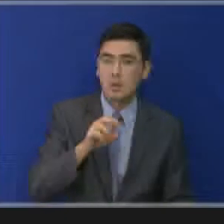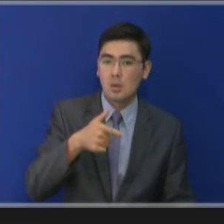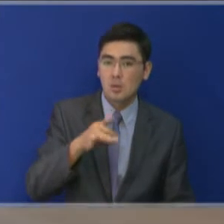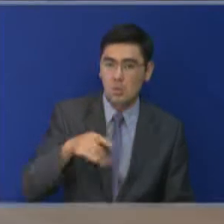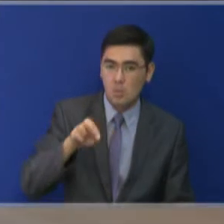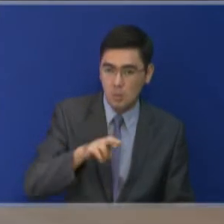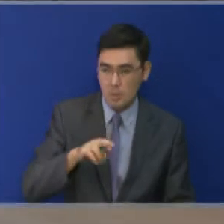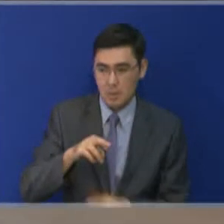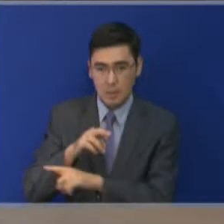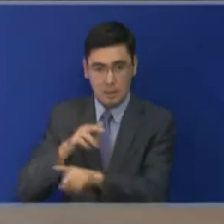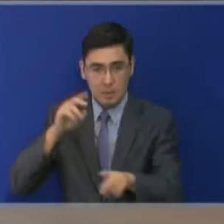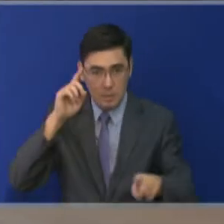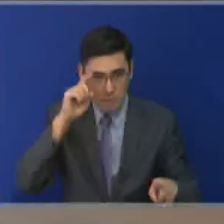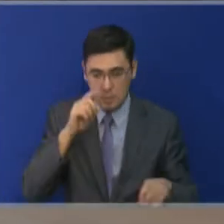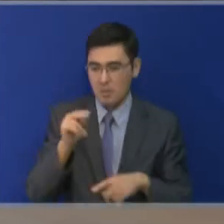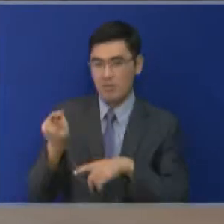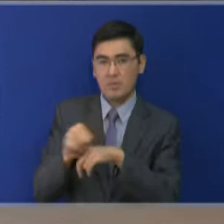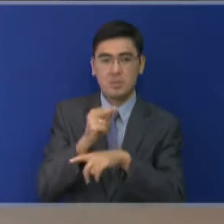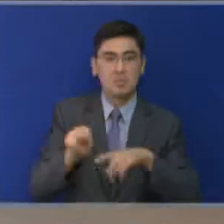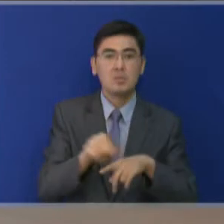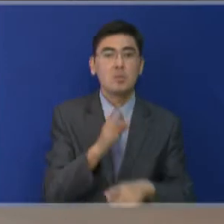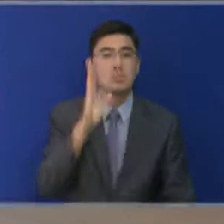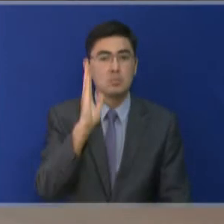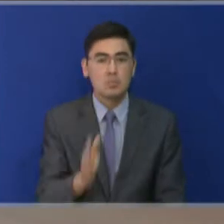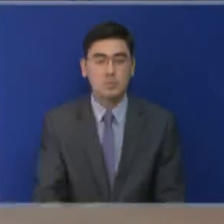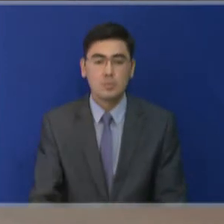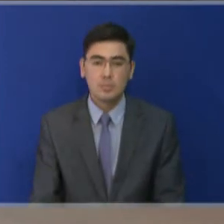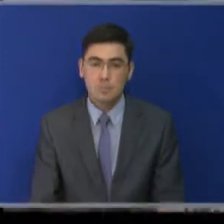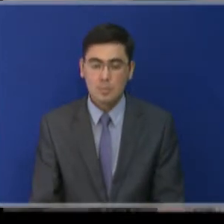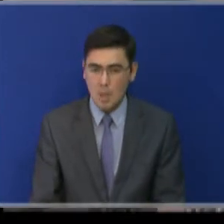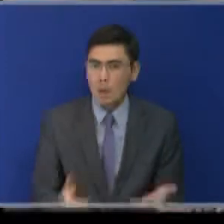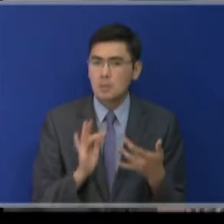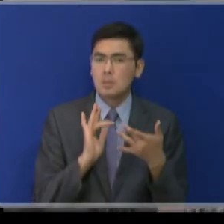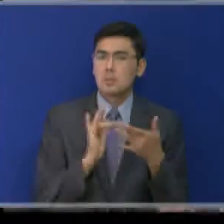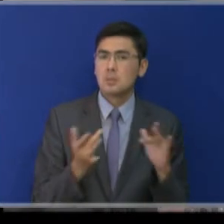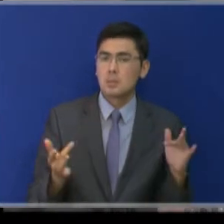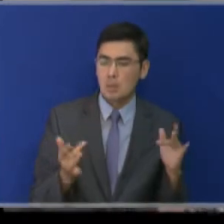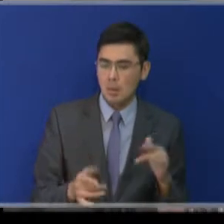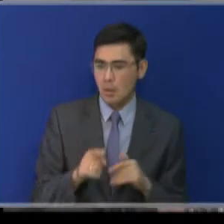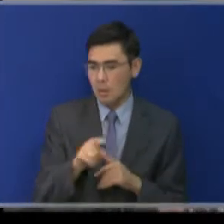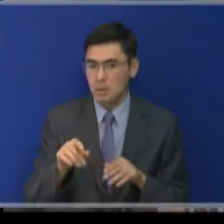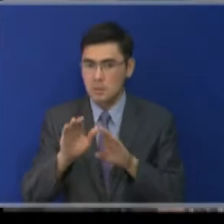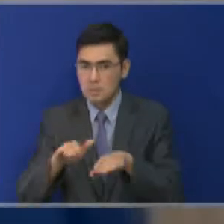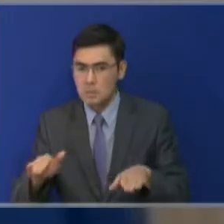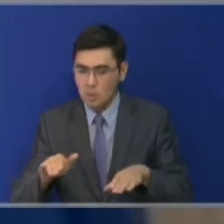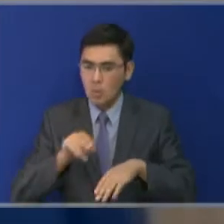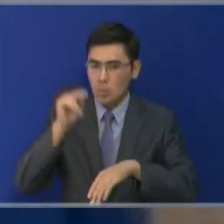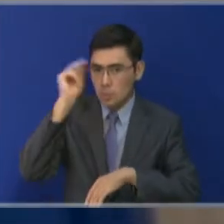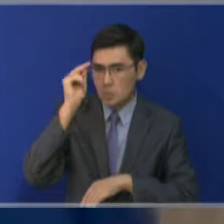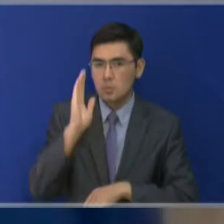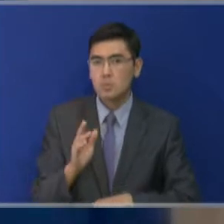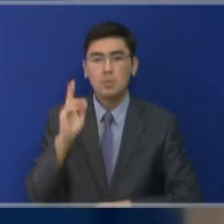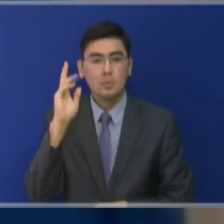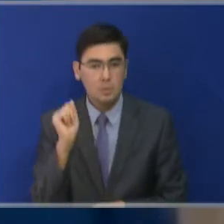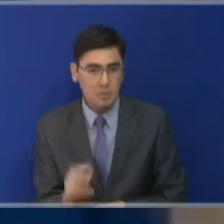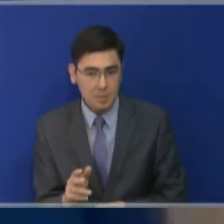берілді. Сондай-ақ мектептердің онлайн оқыту платформасы мен қашықтан білім беру форматының өзге де тетіктері талқыға салынды. Онлайн